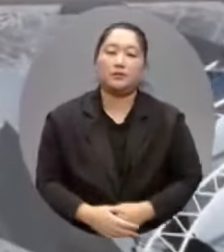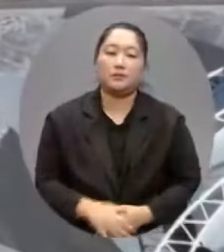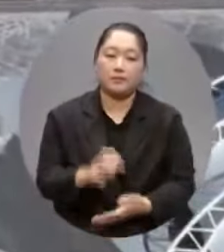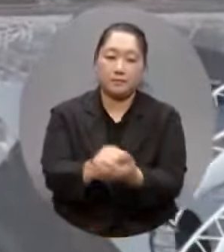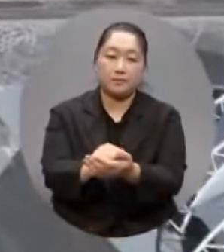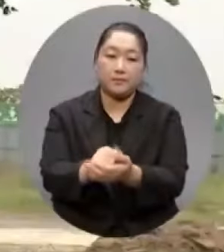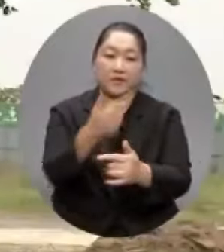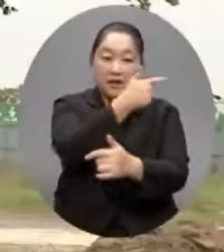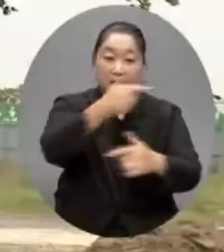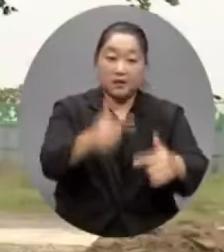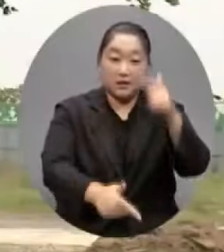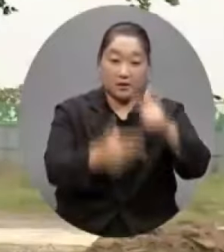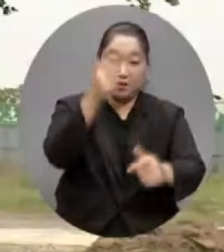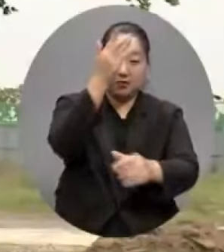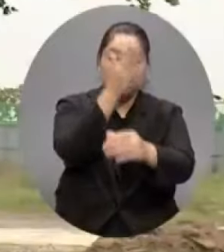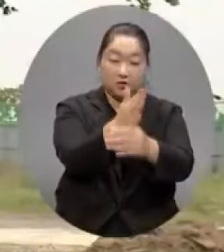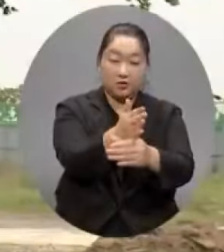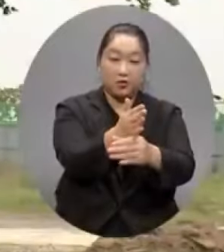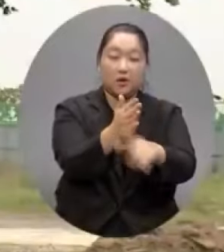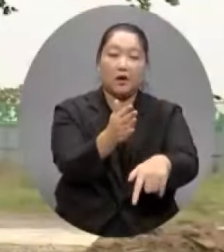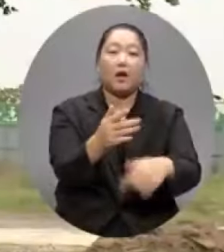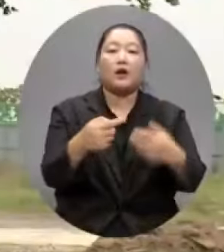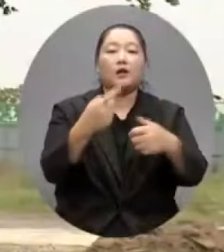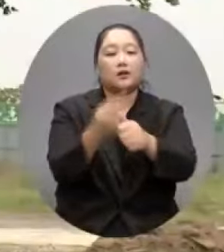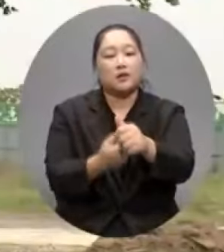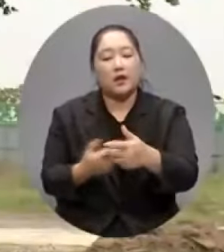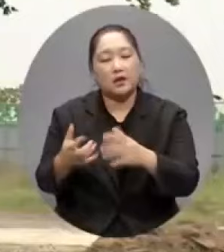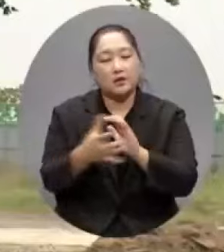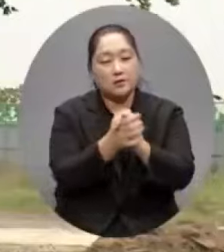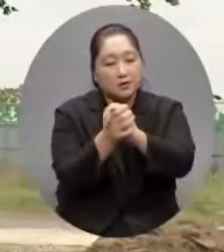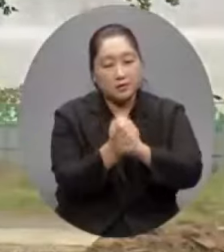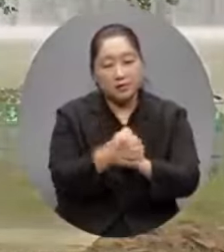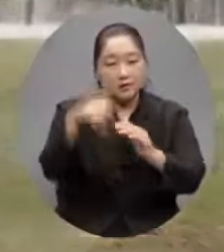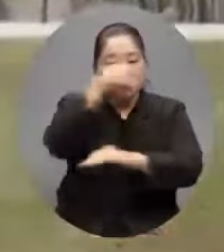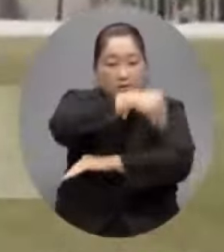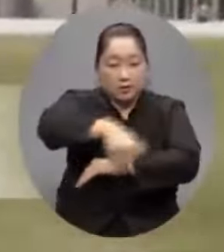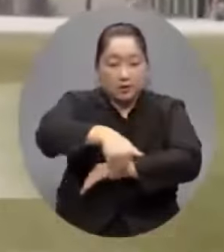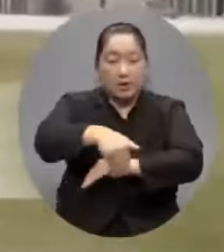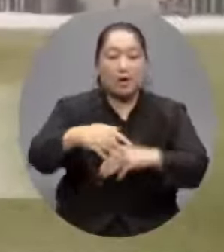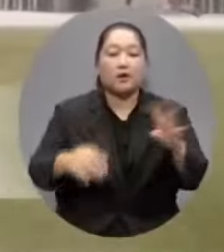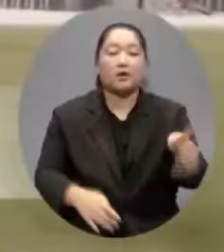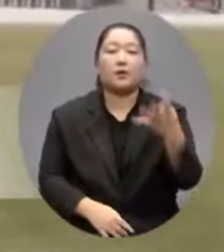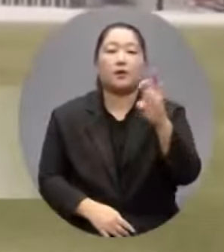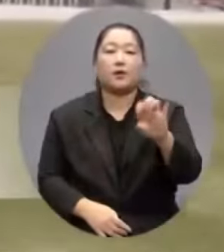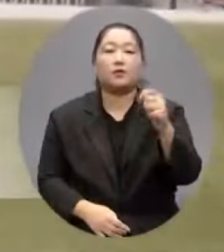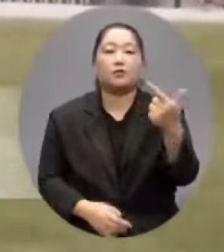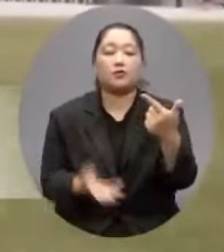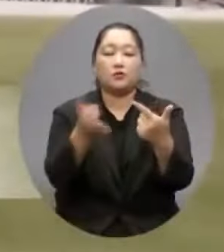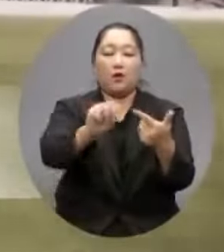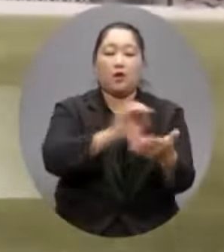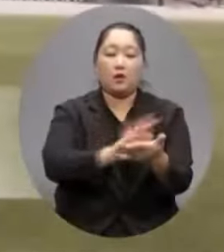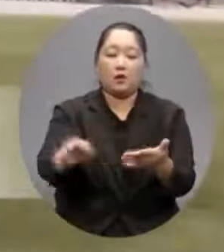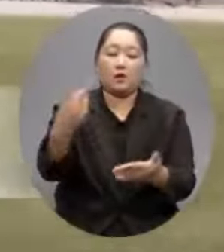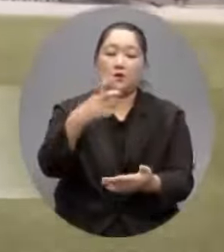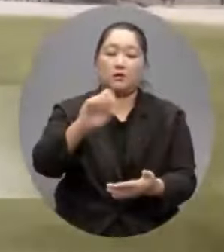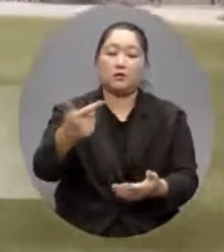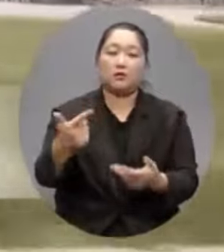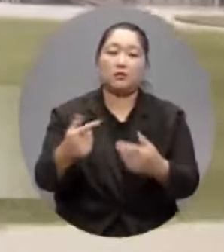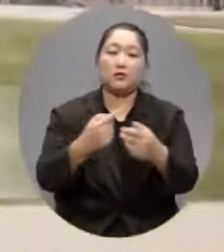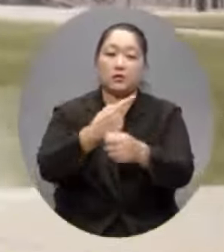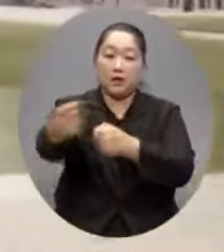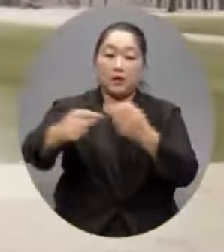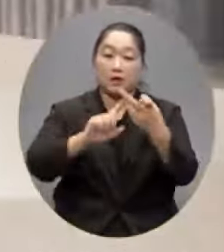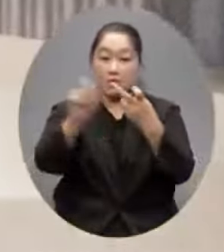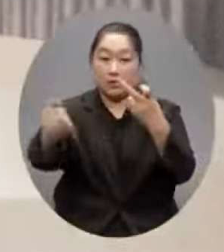플라타너스 나무를 중앙 정원에 살리는 자연 친화적 설계로 446억 원을 투입해 오는 2026년 12월